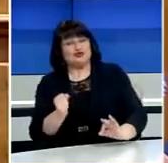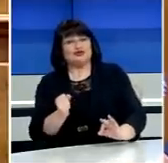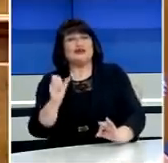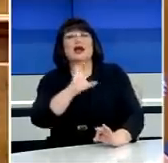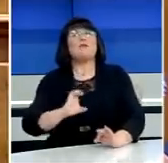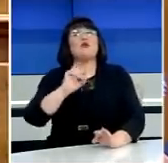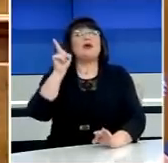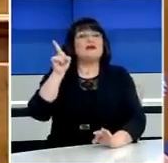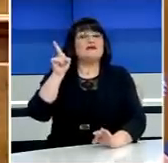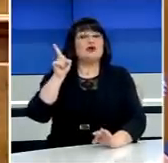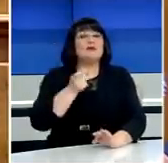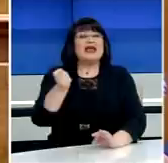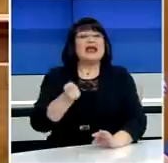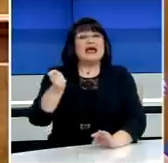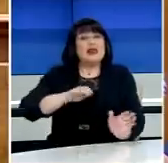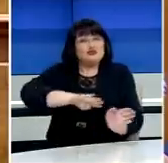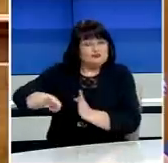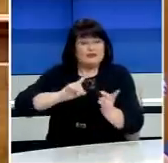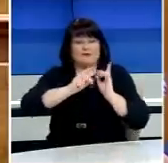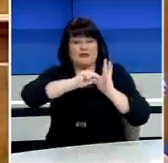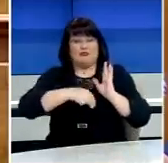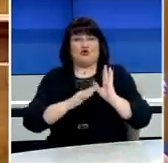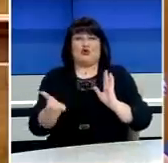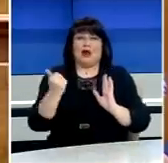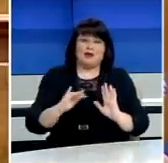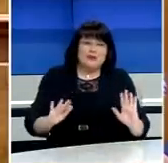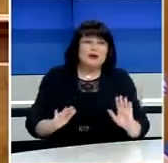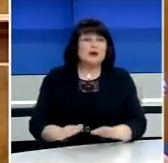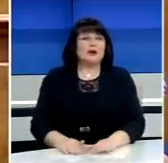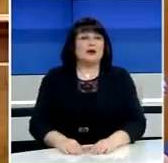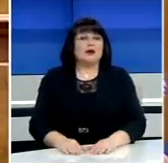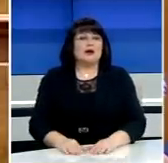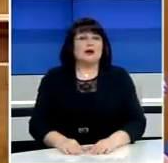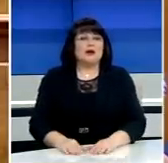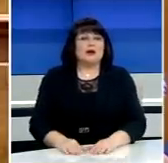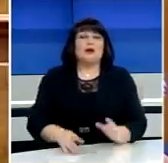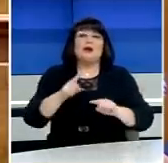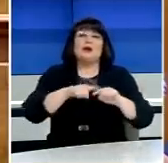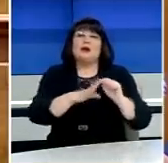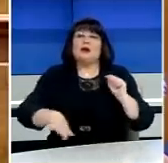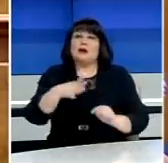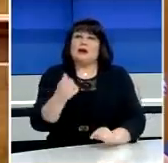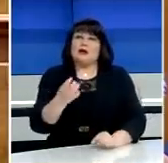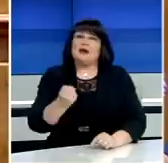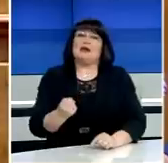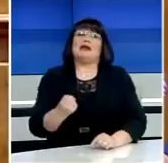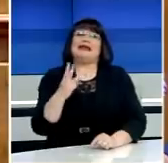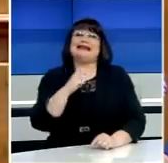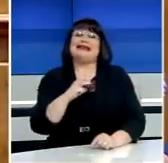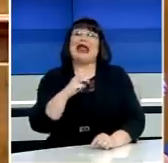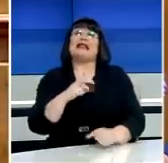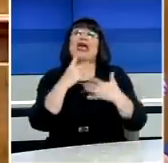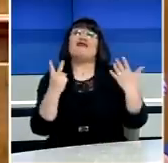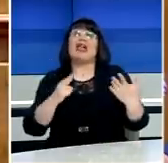γεγονότος ότι έχει ρυθμισμένο το χρέος, ότι είναι έξω από τα μνημόνια, εξαιτίας του γεγονότος ότι έχει 37 δισεκατομμύρια στα δημόσια